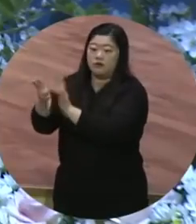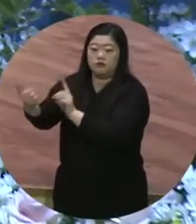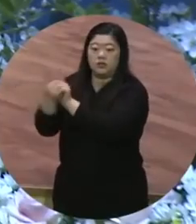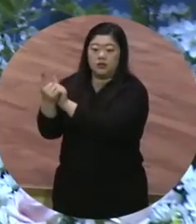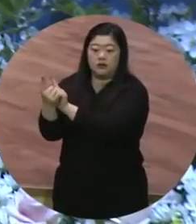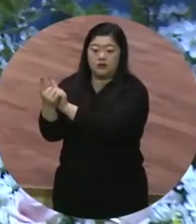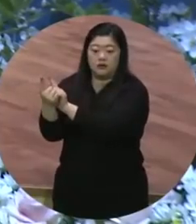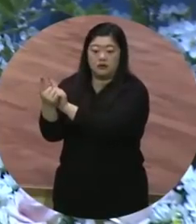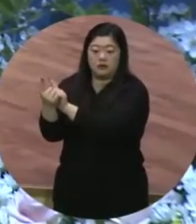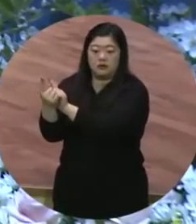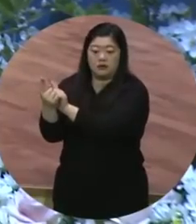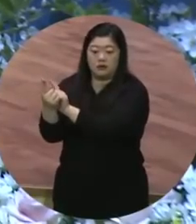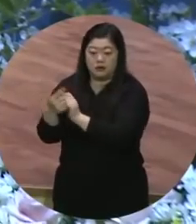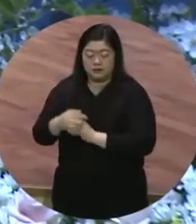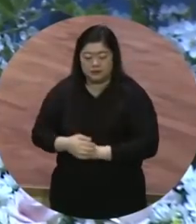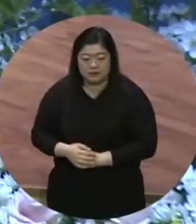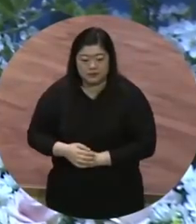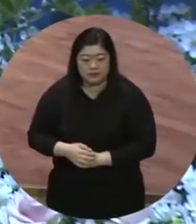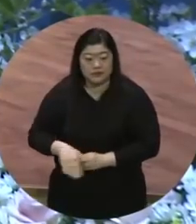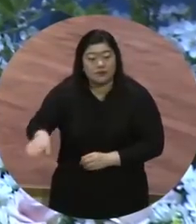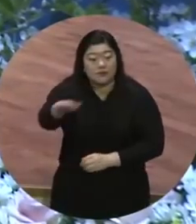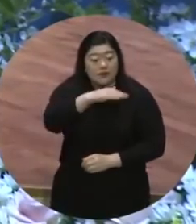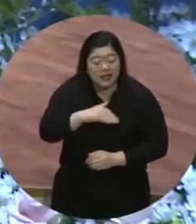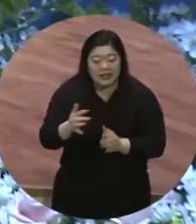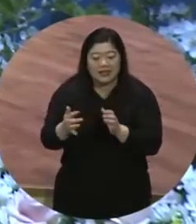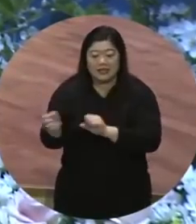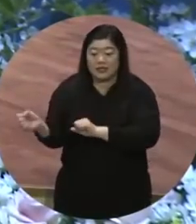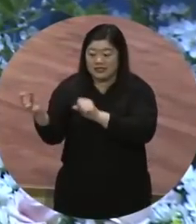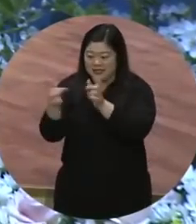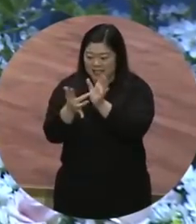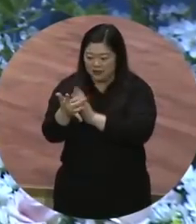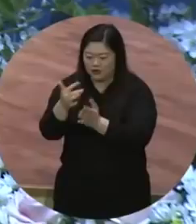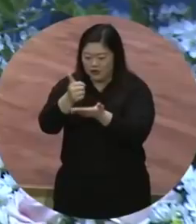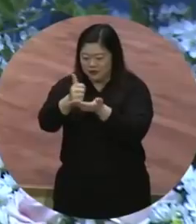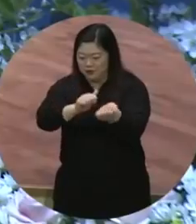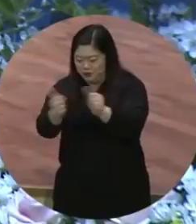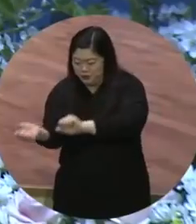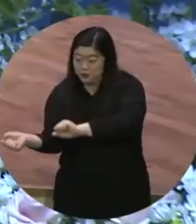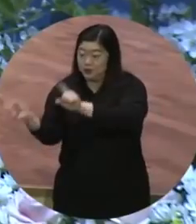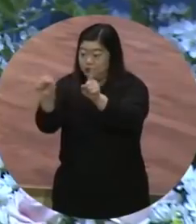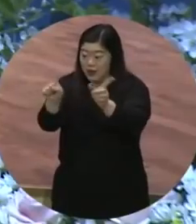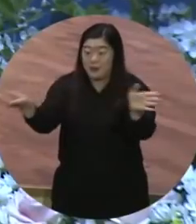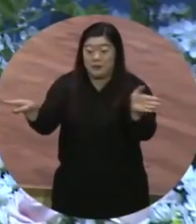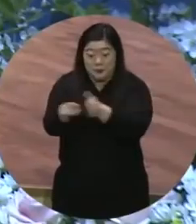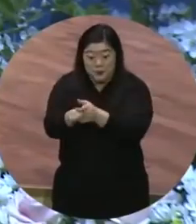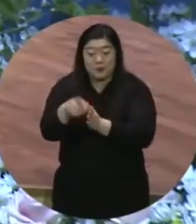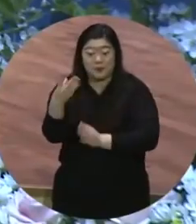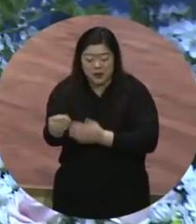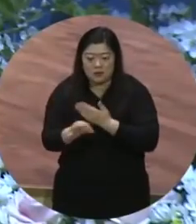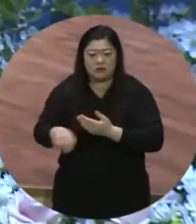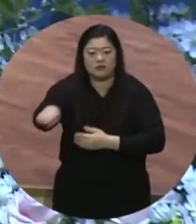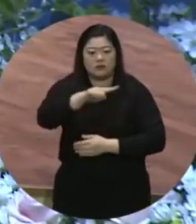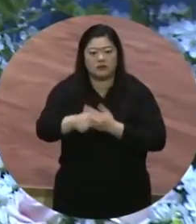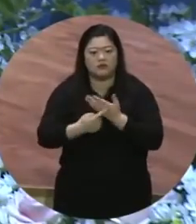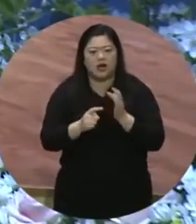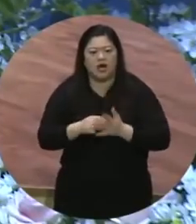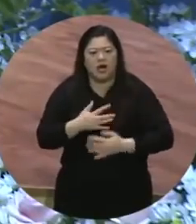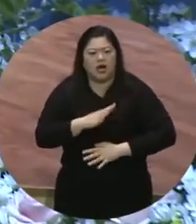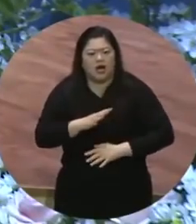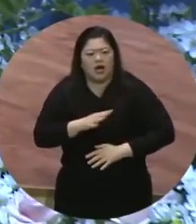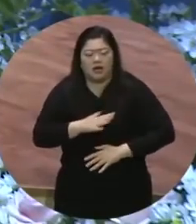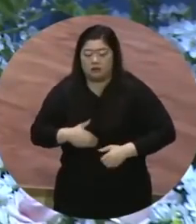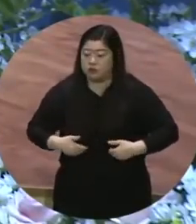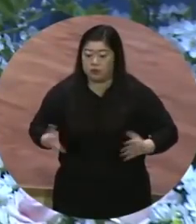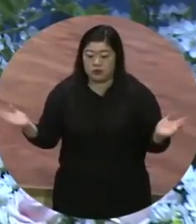부활신앙을 가진 사람은 겁이 없어요. 내가 영생하기 때문에 아까운 것도 없어요. 두를 것도 없어요. 미련이